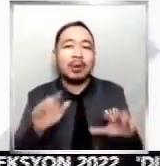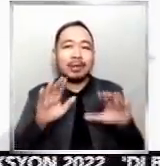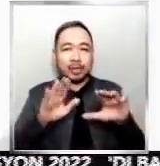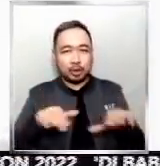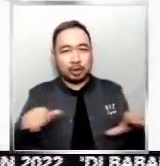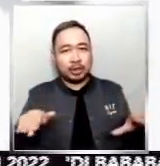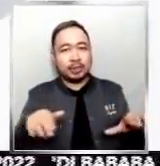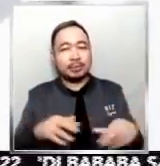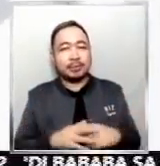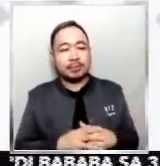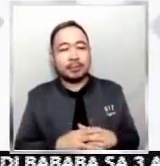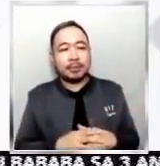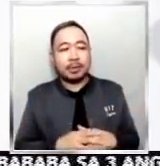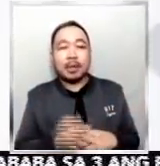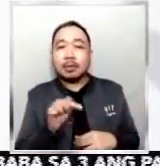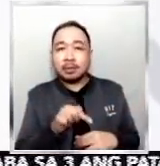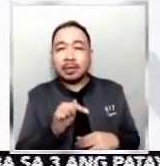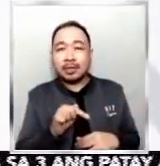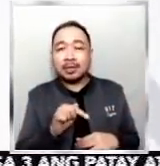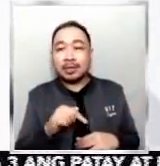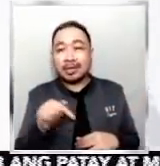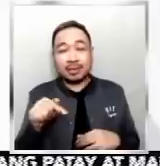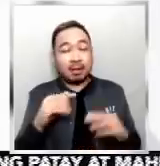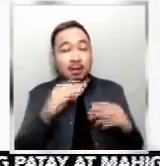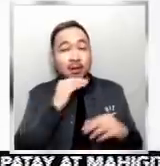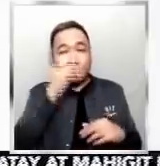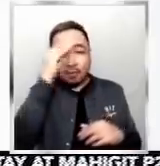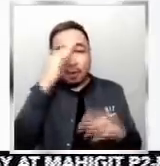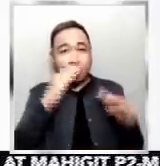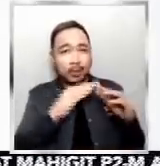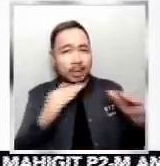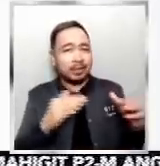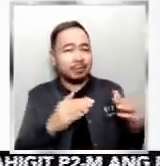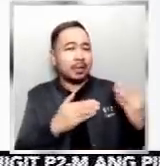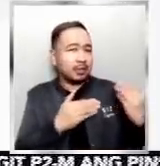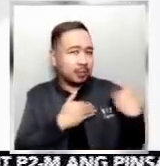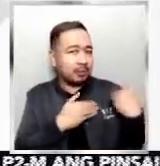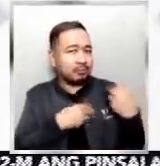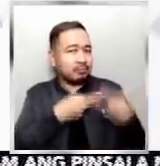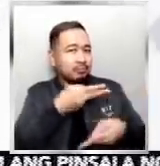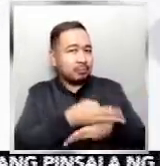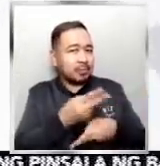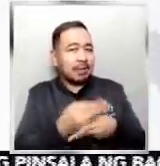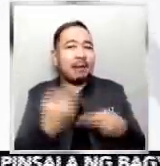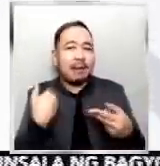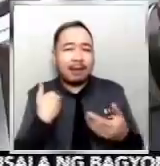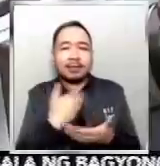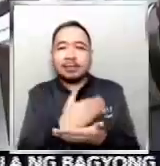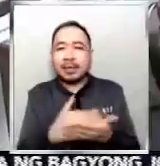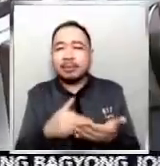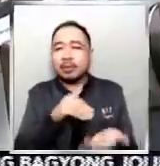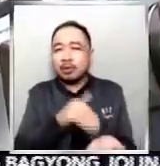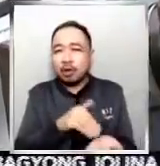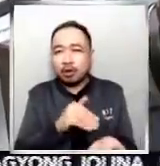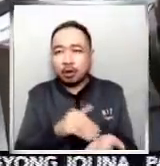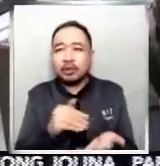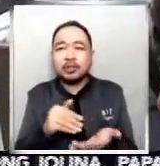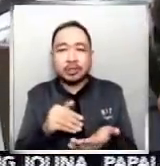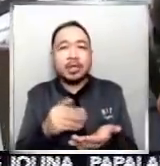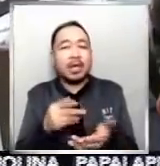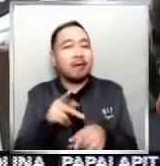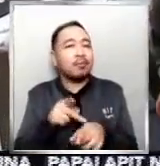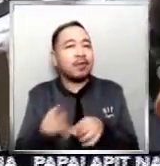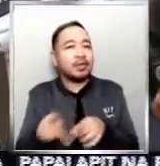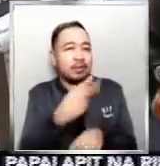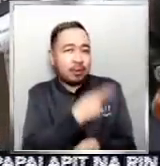equipped to treat the patient and we have several doctors and medical professionals coordinating with us. Nagpatupad na ang